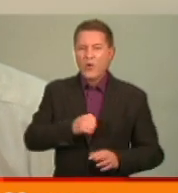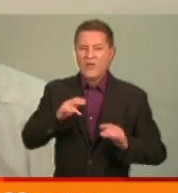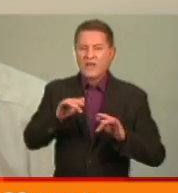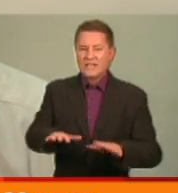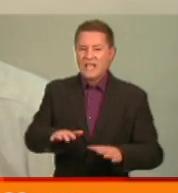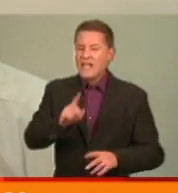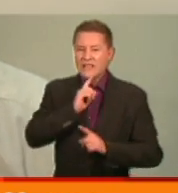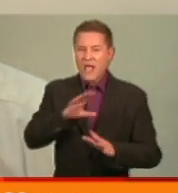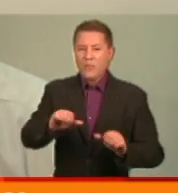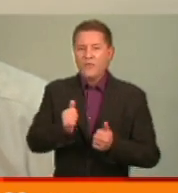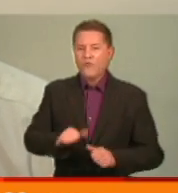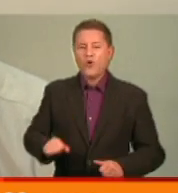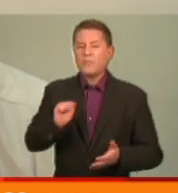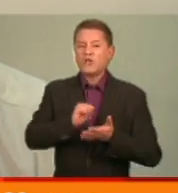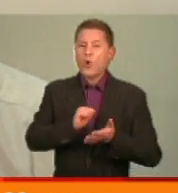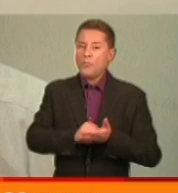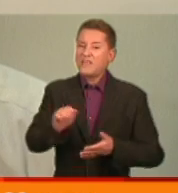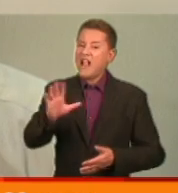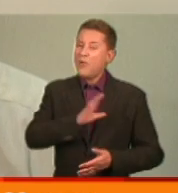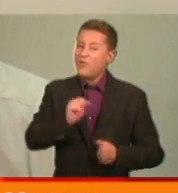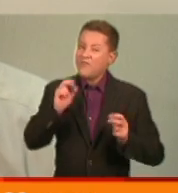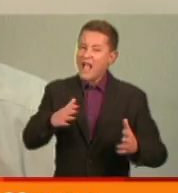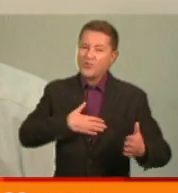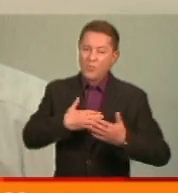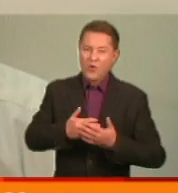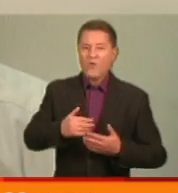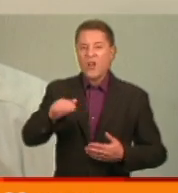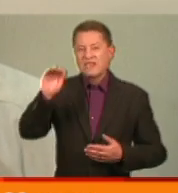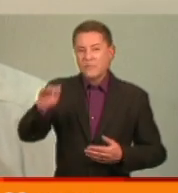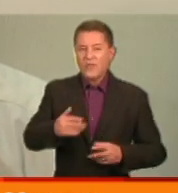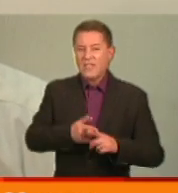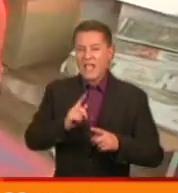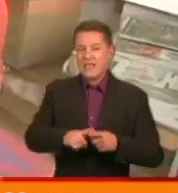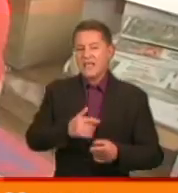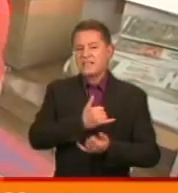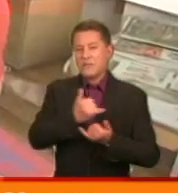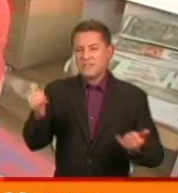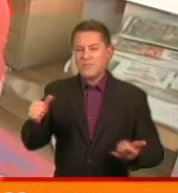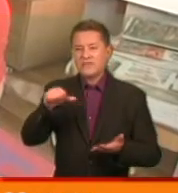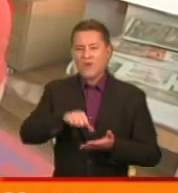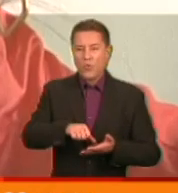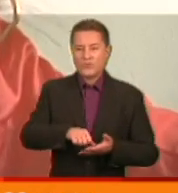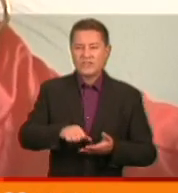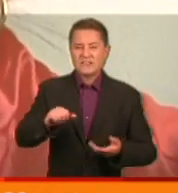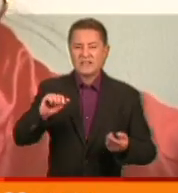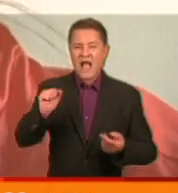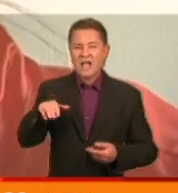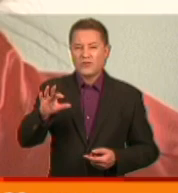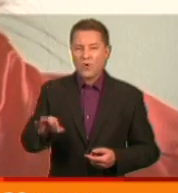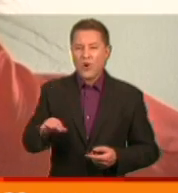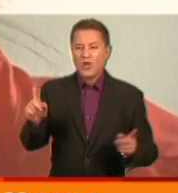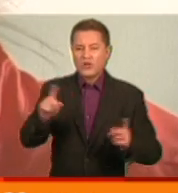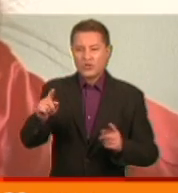оформлений документально. Він був як доброволець, неповнолітній, який забезпечував участь в антитерористичній операції. Аби не з'їхати з глузду від самотності